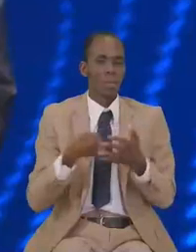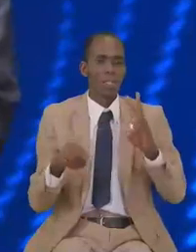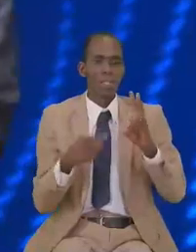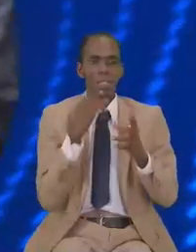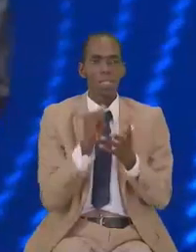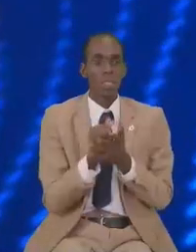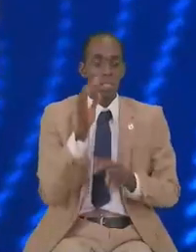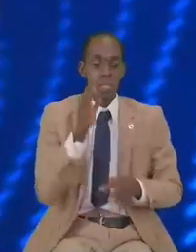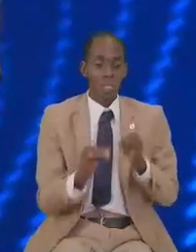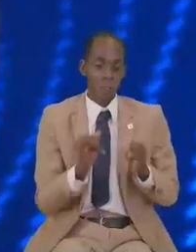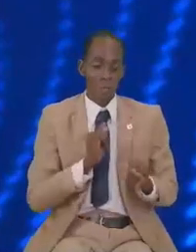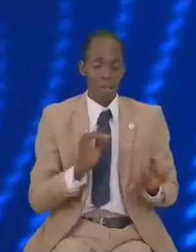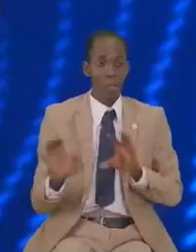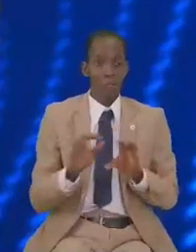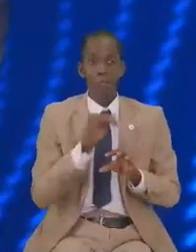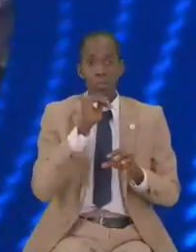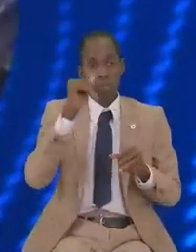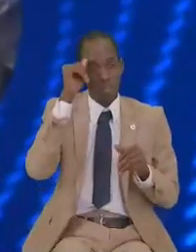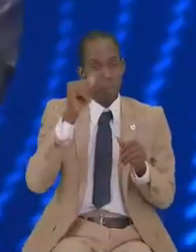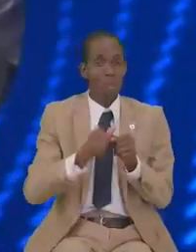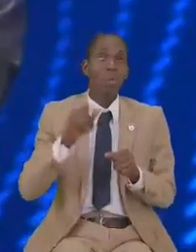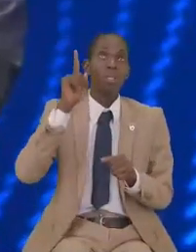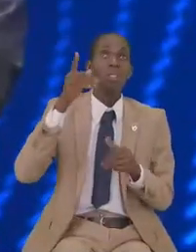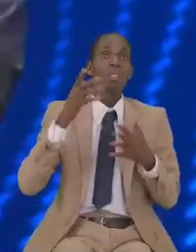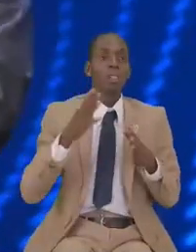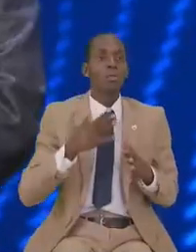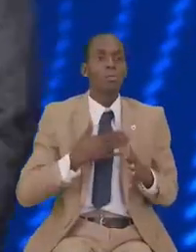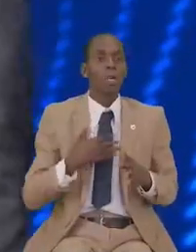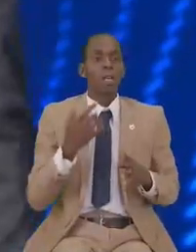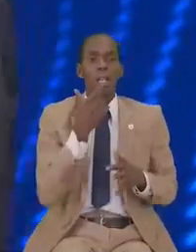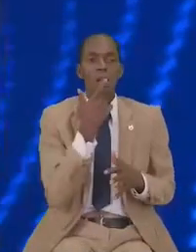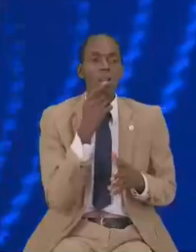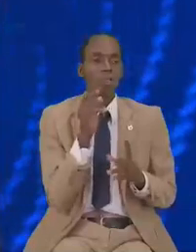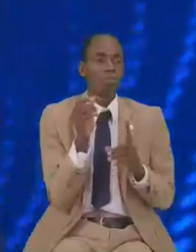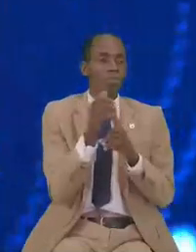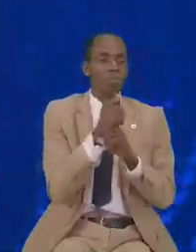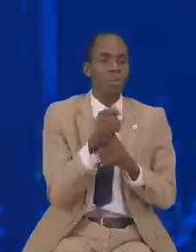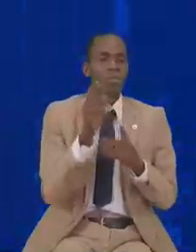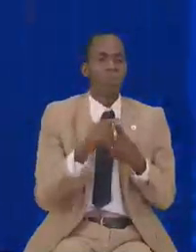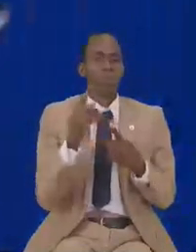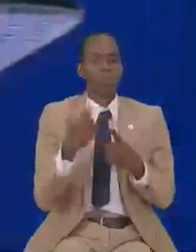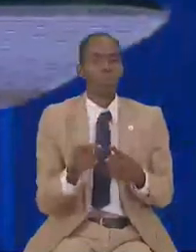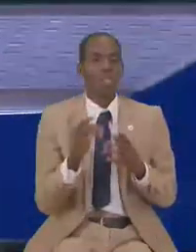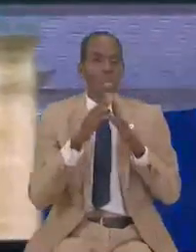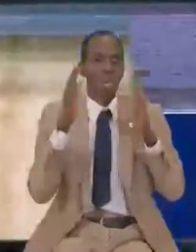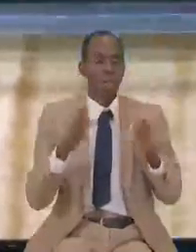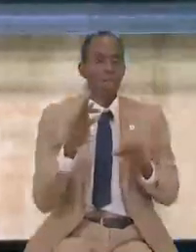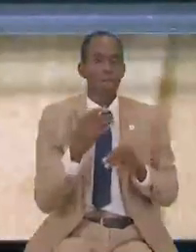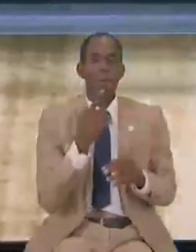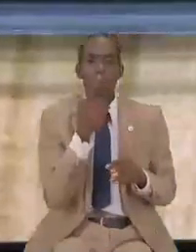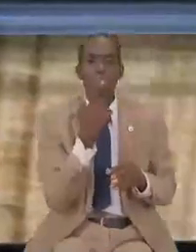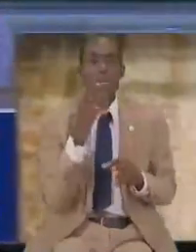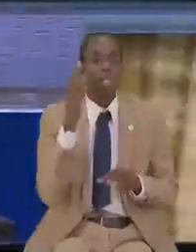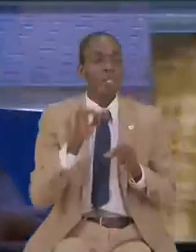à mon palais, si je ne me souviens de toi, si je ne me souviens de toi, je ne vais